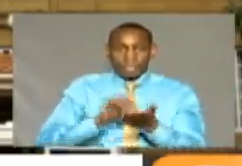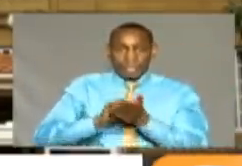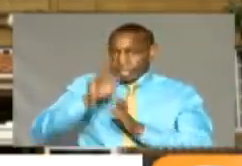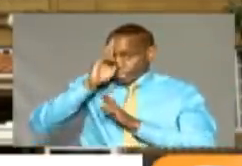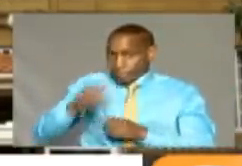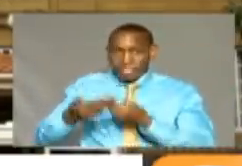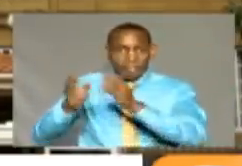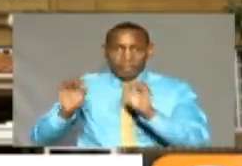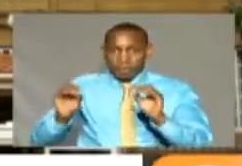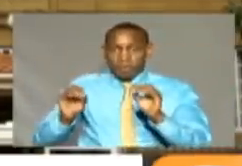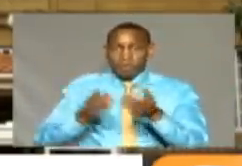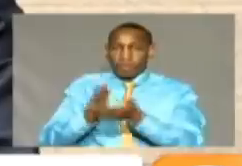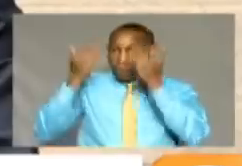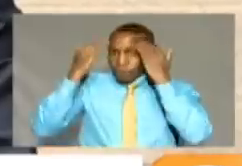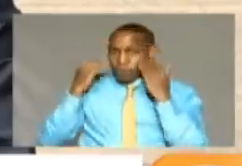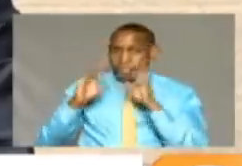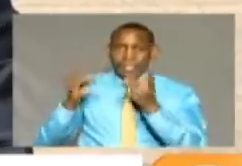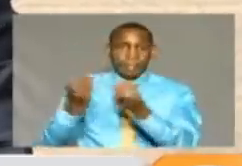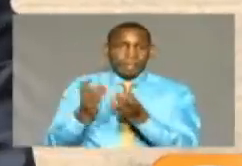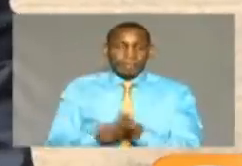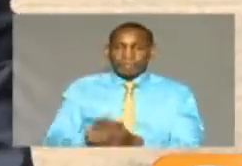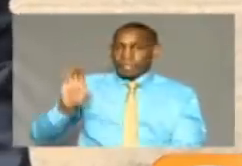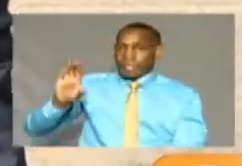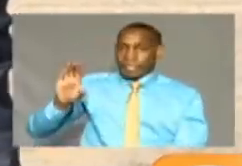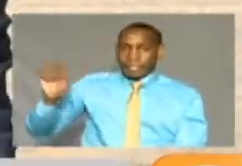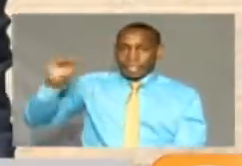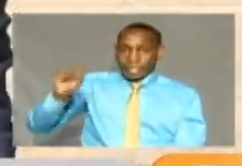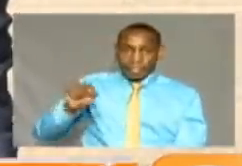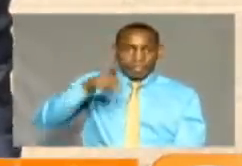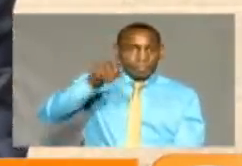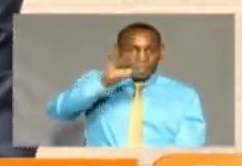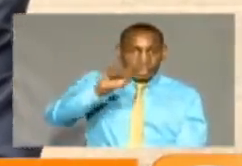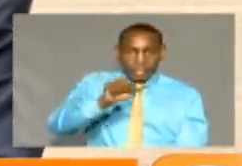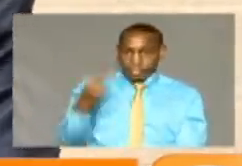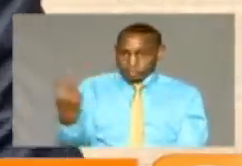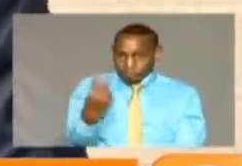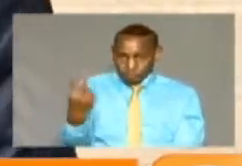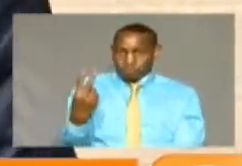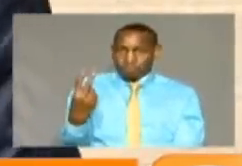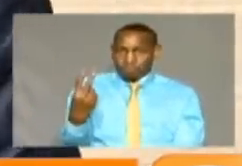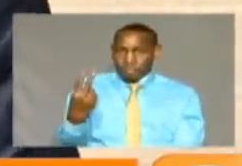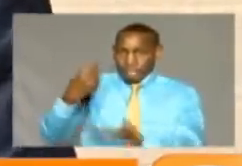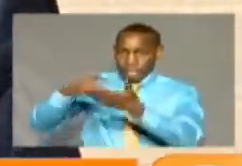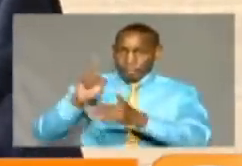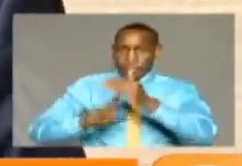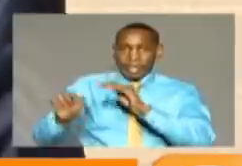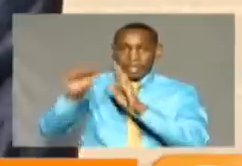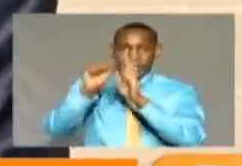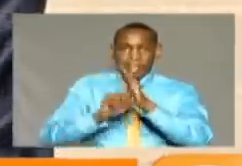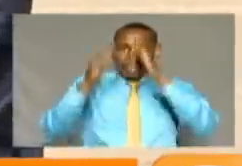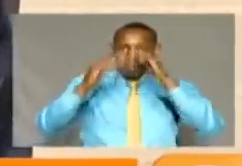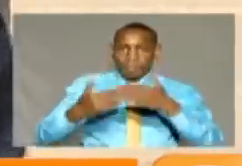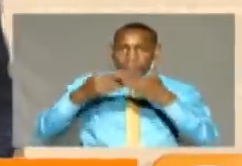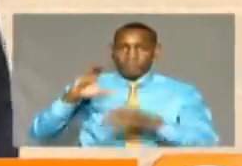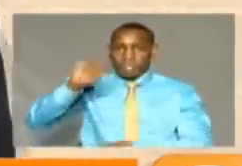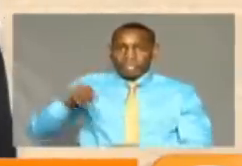kwake na idara ya mahakama. CSS and PSS are cleared to enter State House before the CJ. The CJ has got